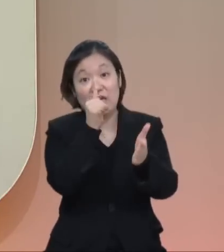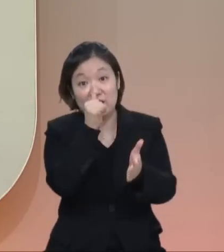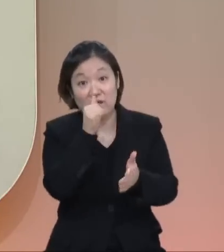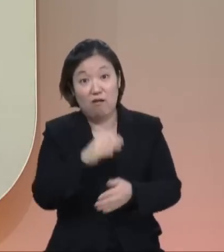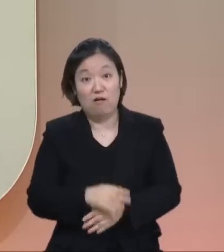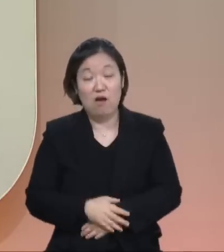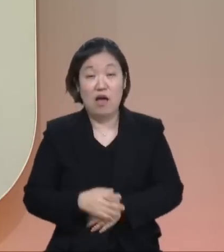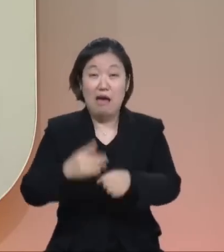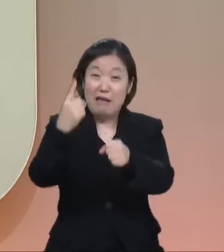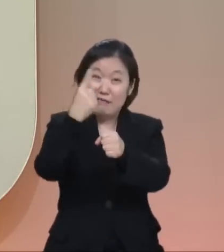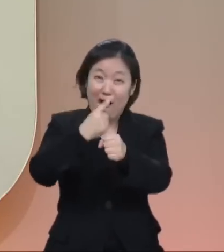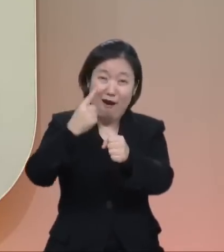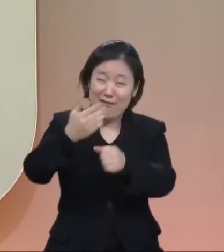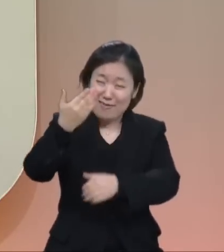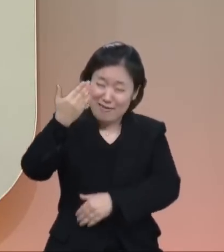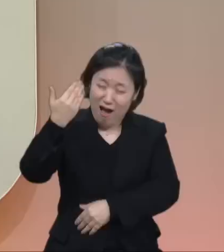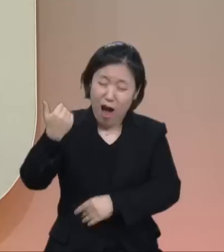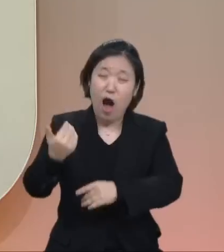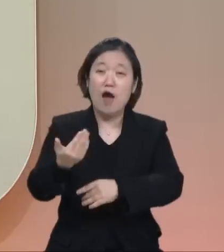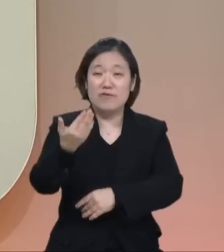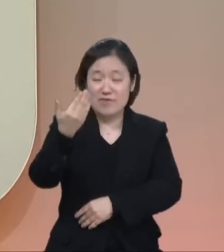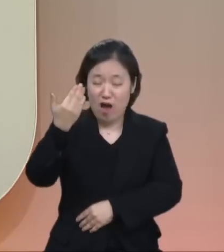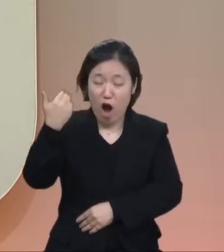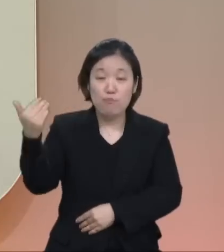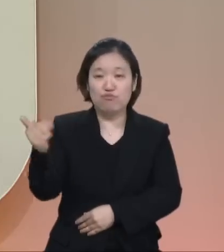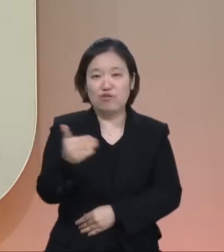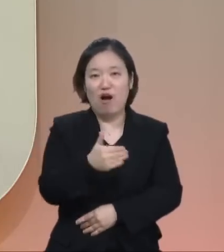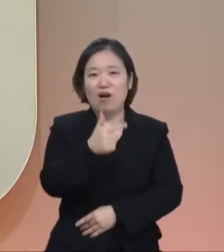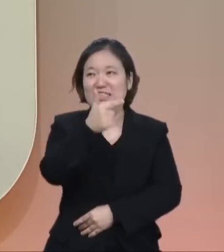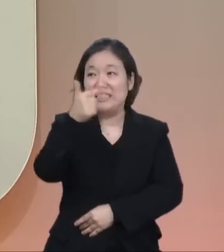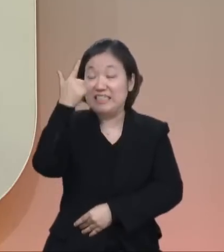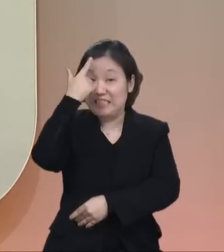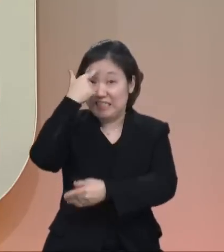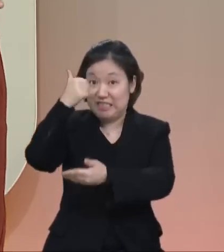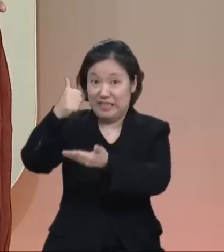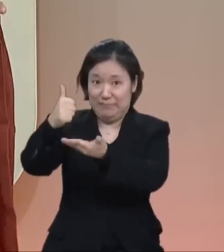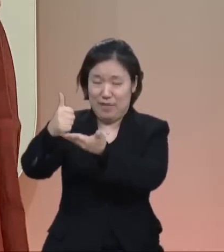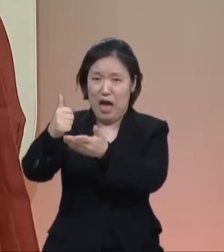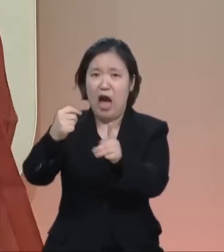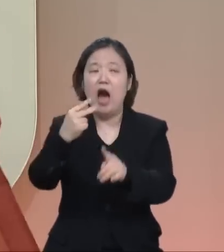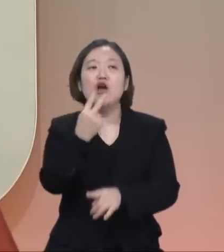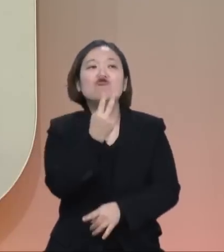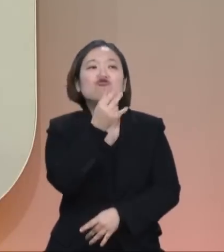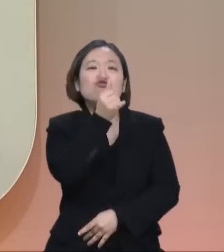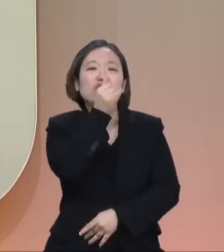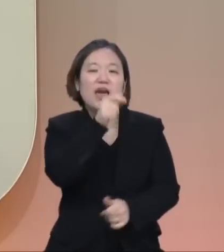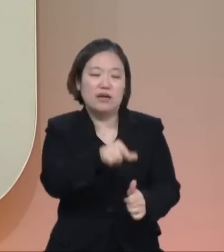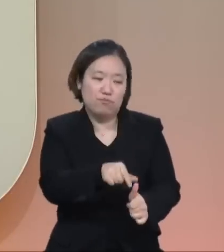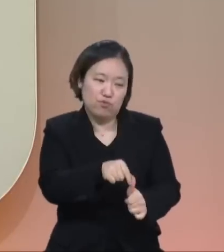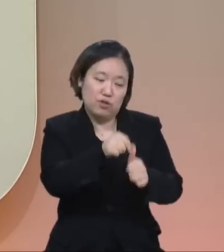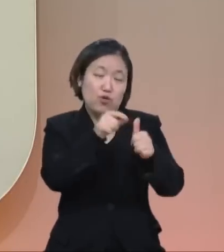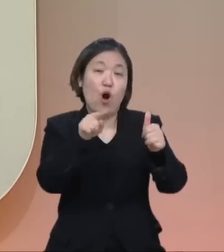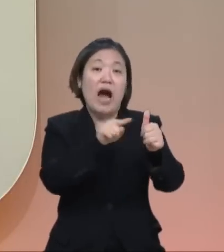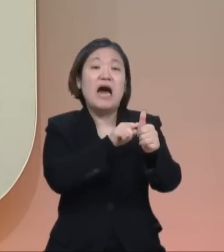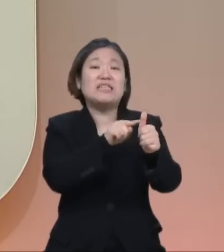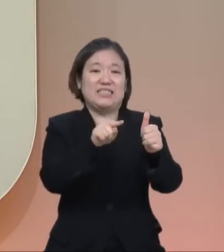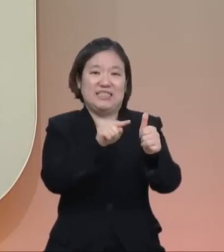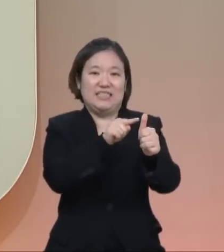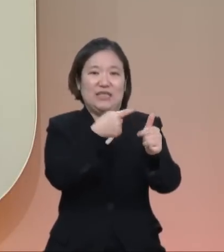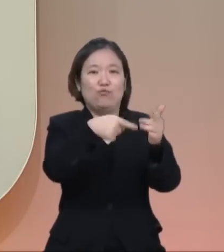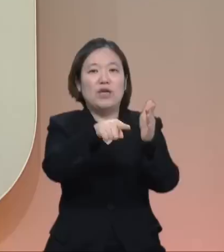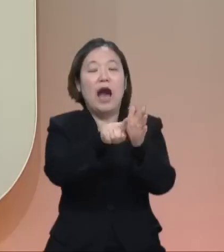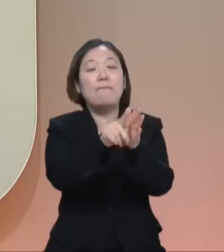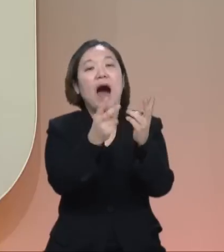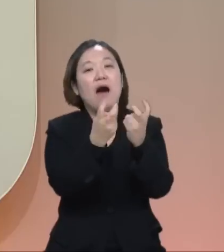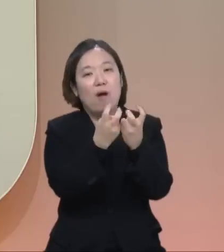천년 전부터 이미 천 년 전부터 큰 스님들께서 중생들을 제도하기 위한 그런 하나의